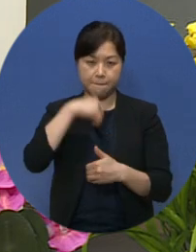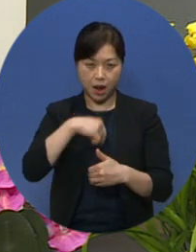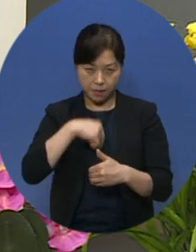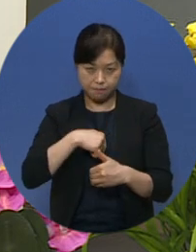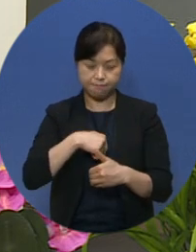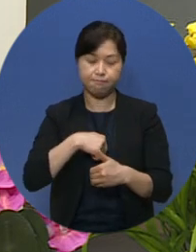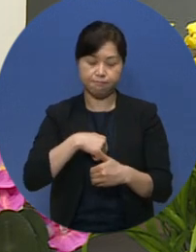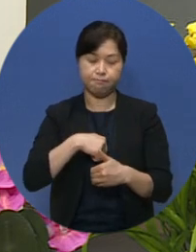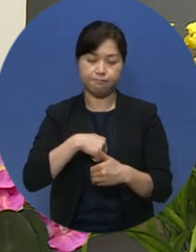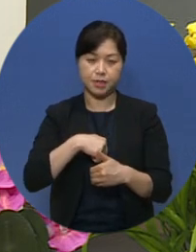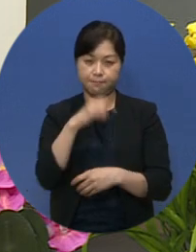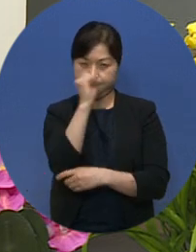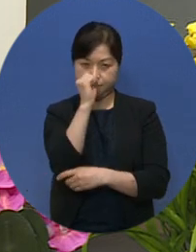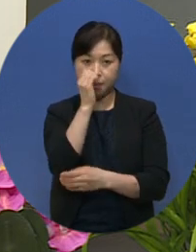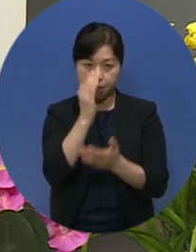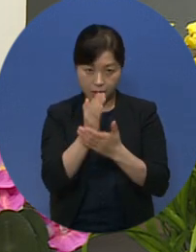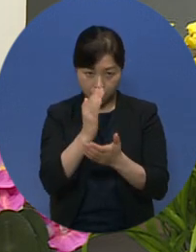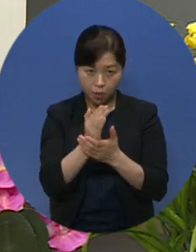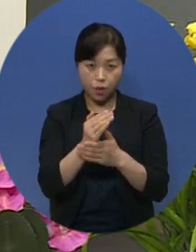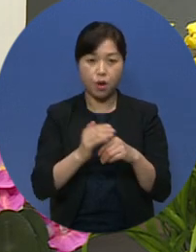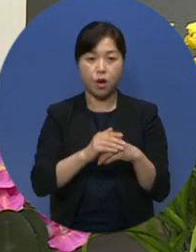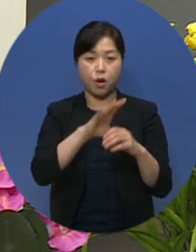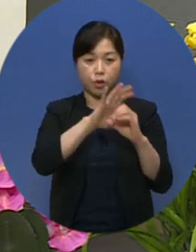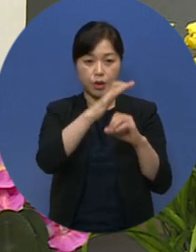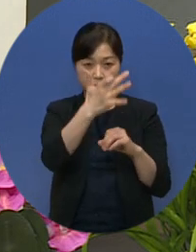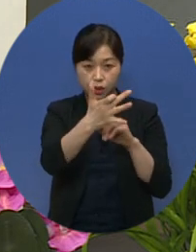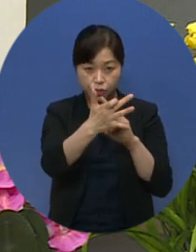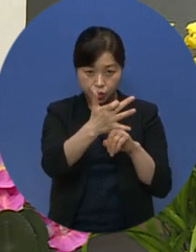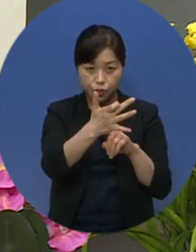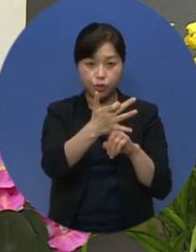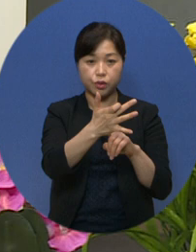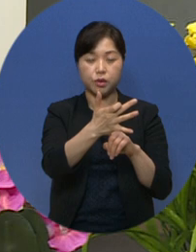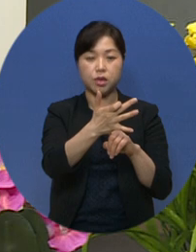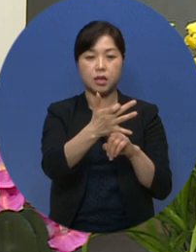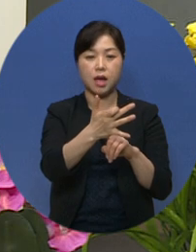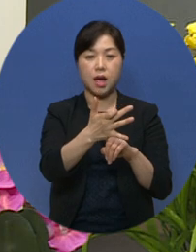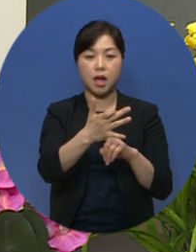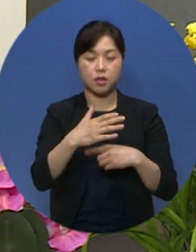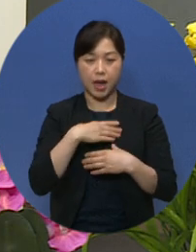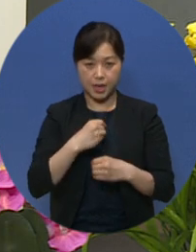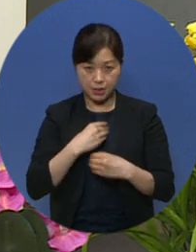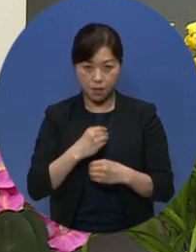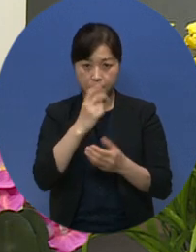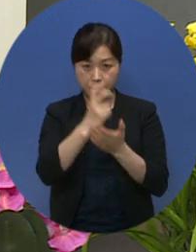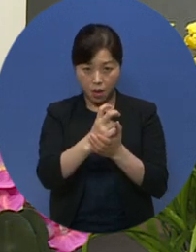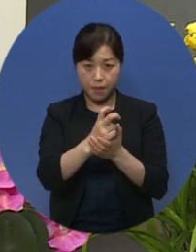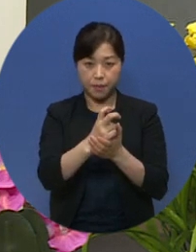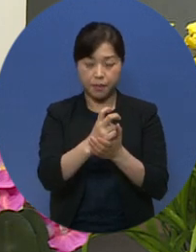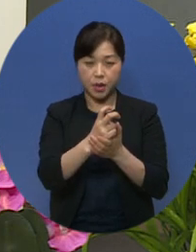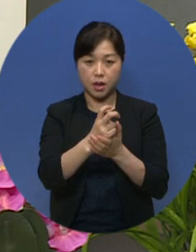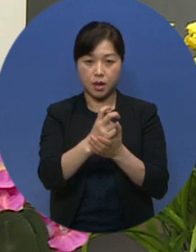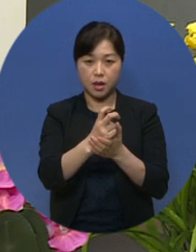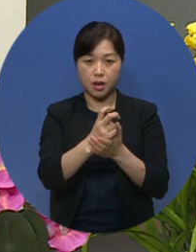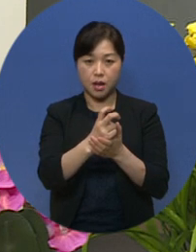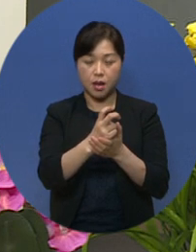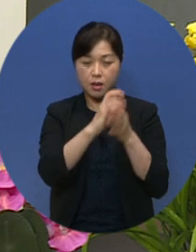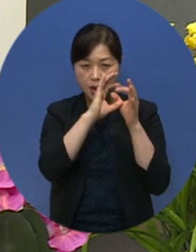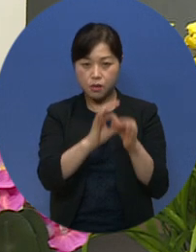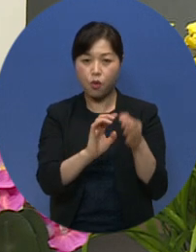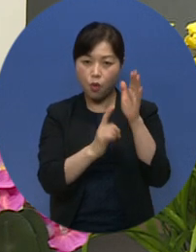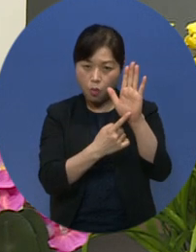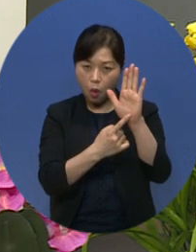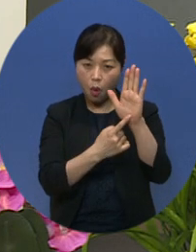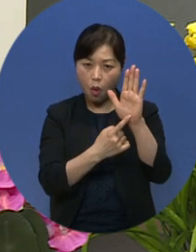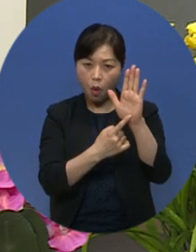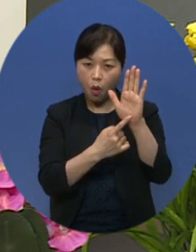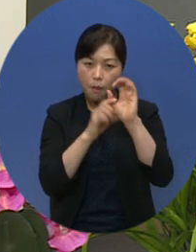안전수칙을 계속해서 방송이나 매스컴을 통해서 에 알려 드리고 있으니까 우리가 치기는 수